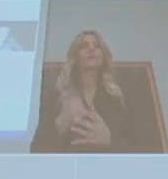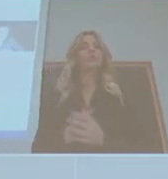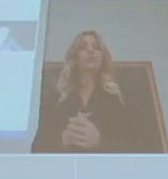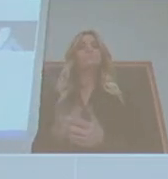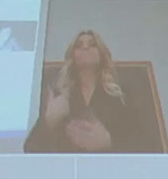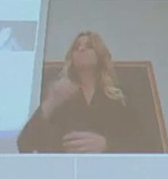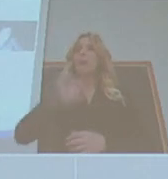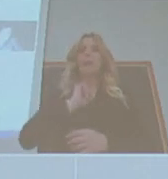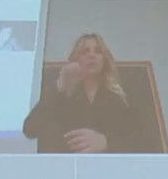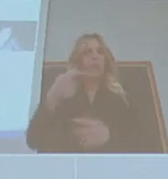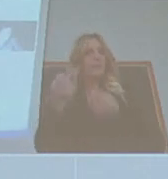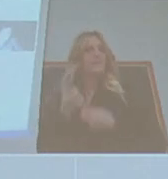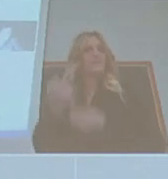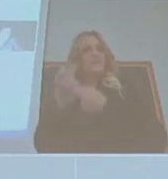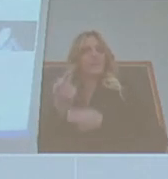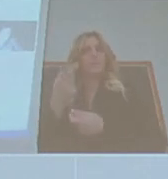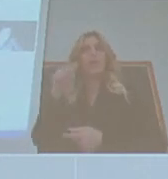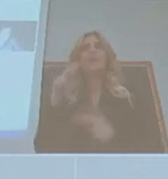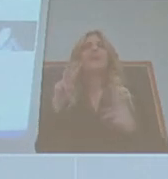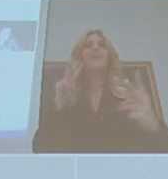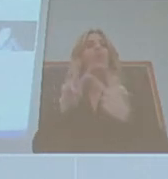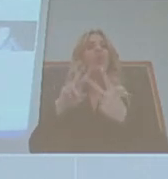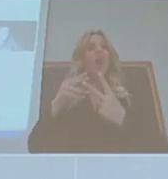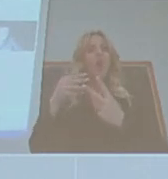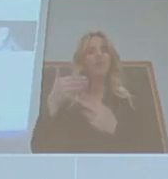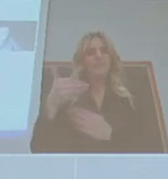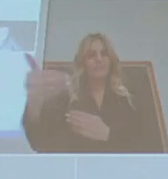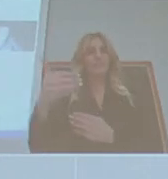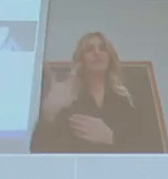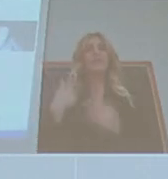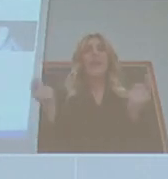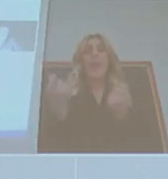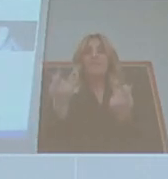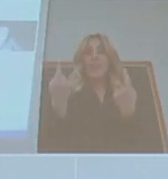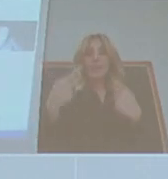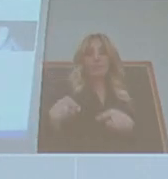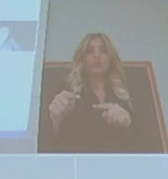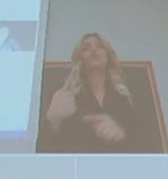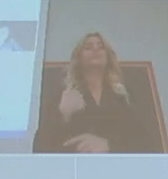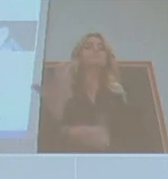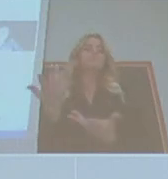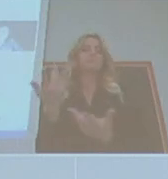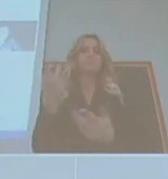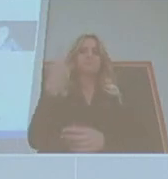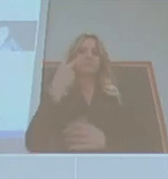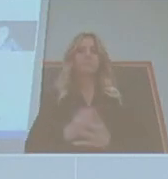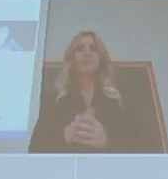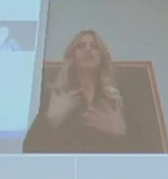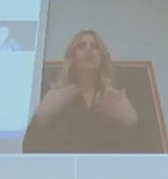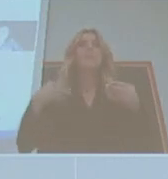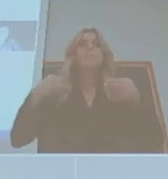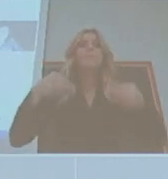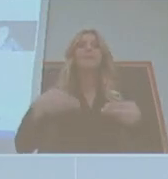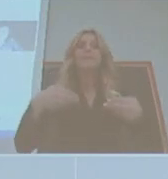anche stimolante, anche negli incontri preparatori che ci sono stati di questo evento c'è stata veramente una